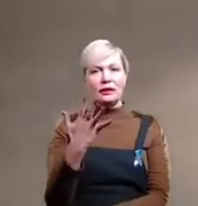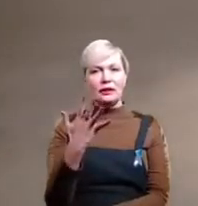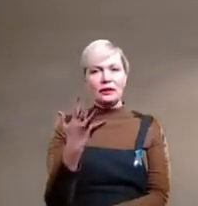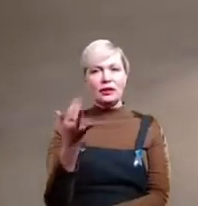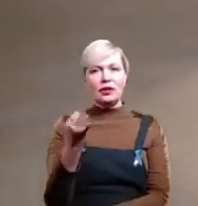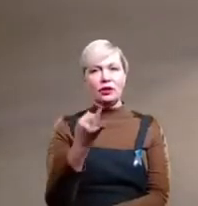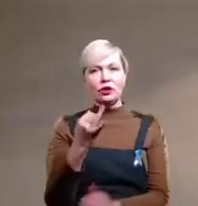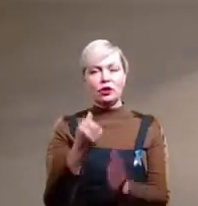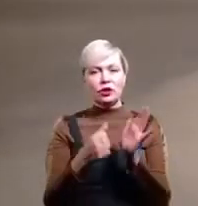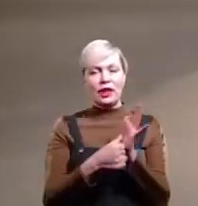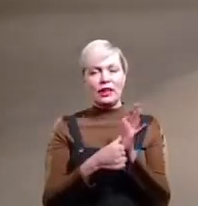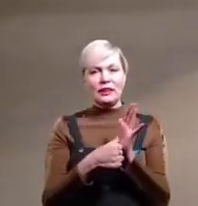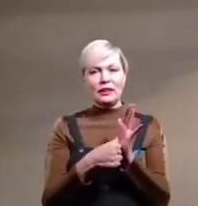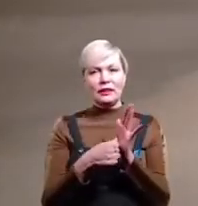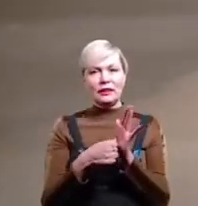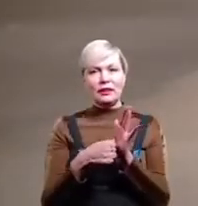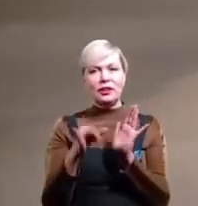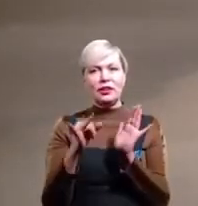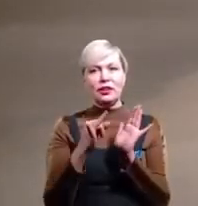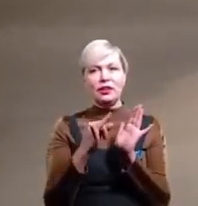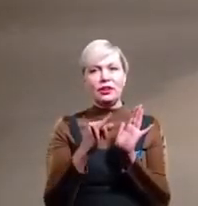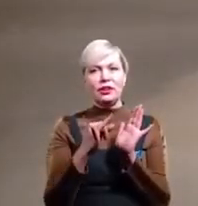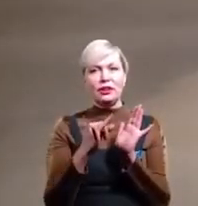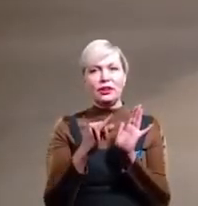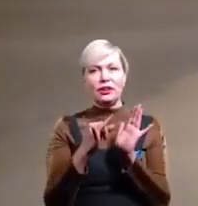и шесть, и.